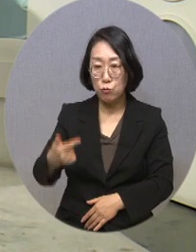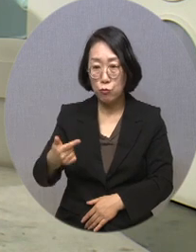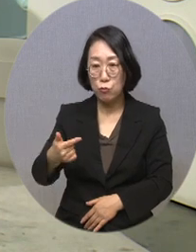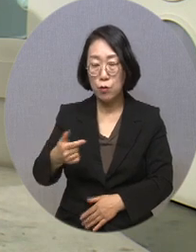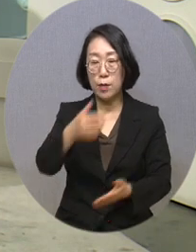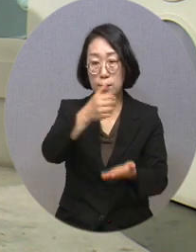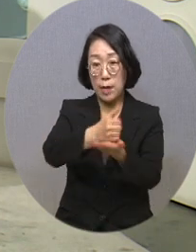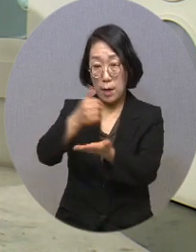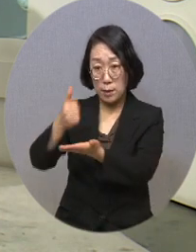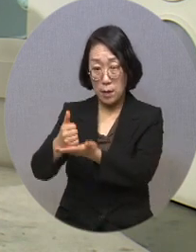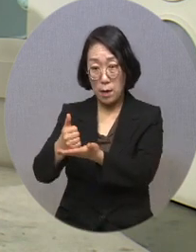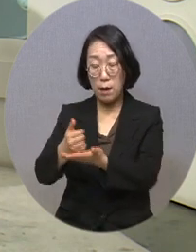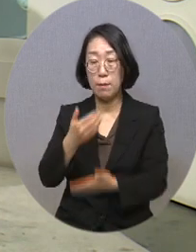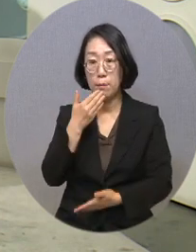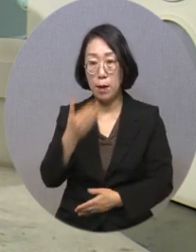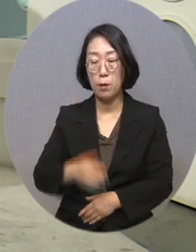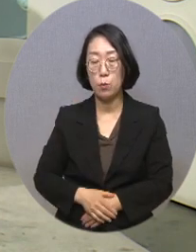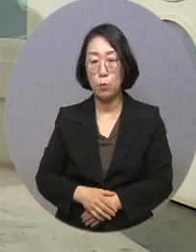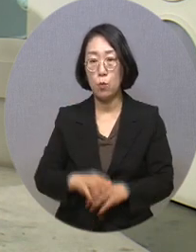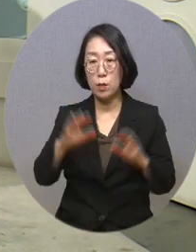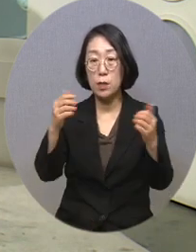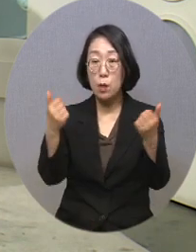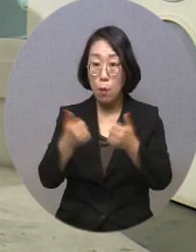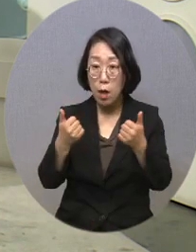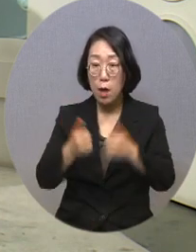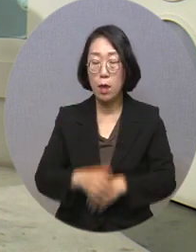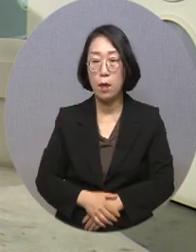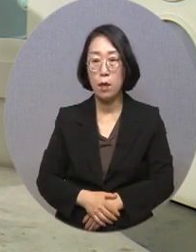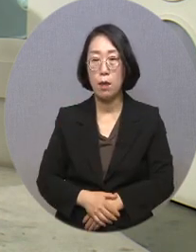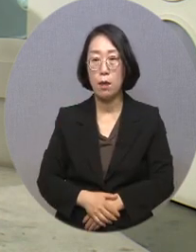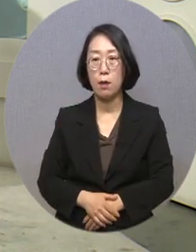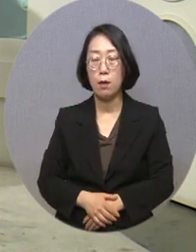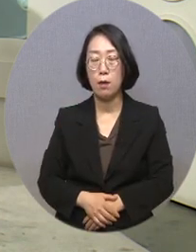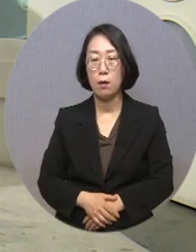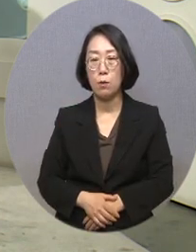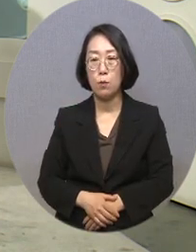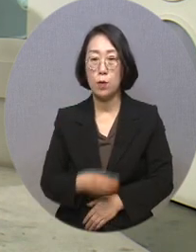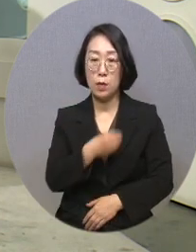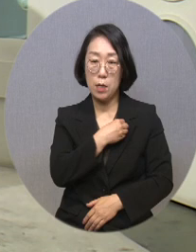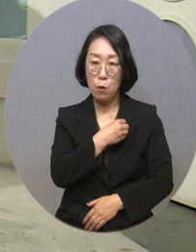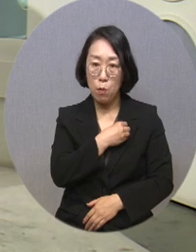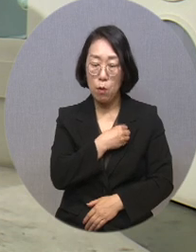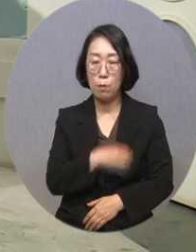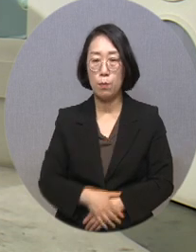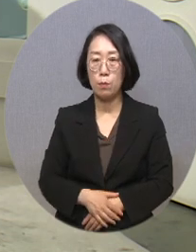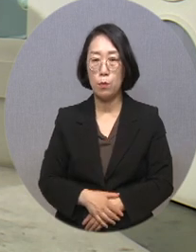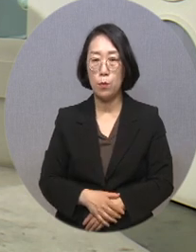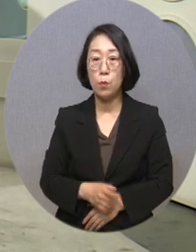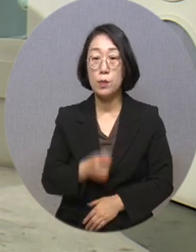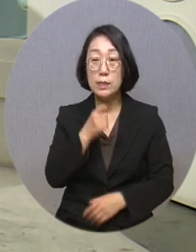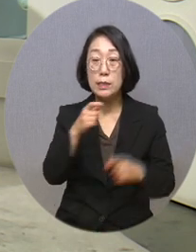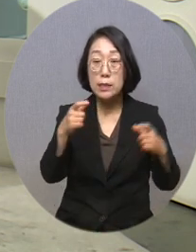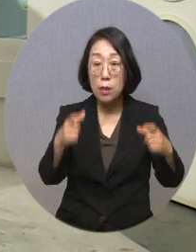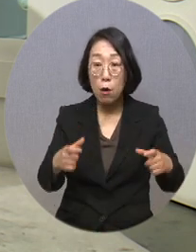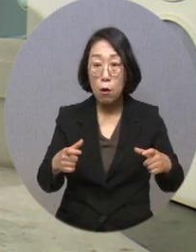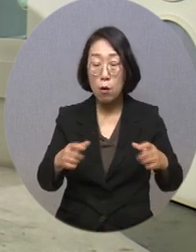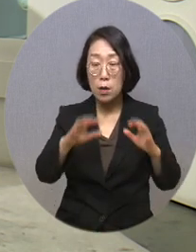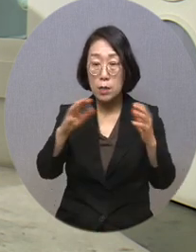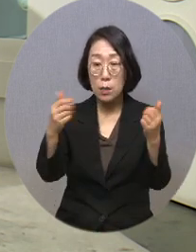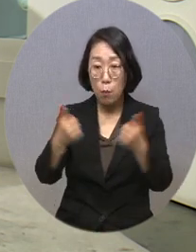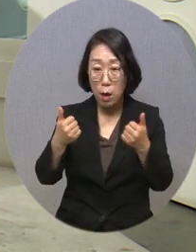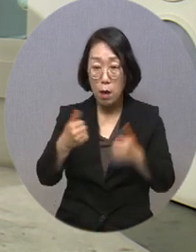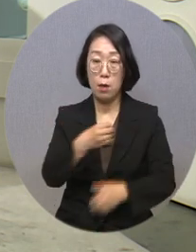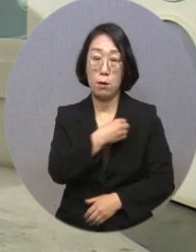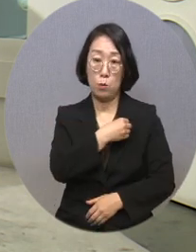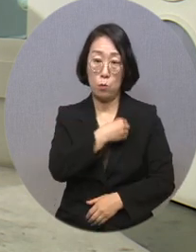시장군수 그리고 의회 측면으로 이렇게 보면 광역의회 의원 또 기초단체 또 의회 의원 이렇게